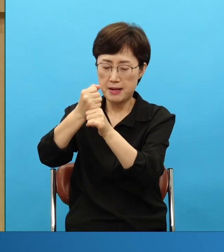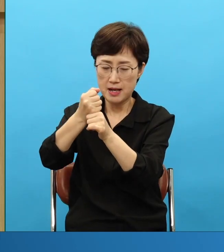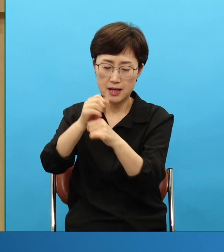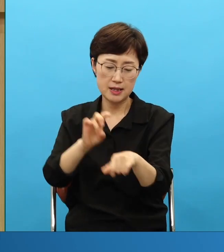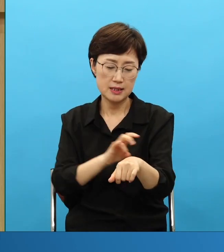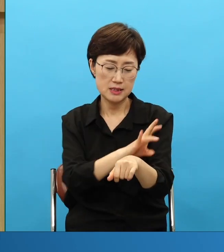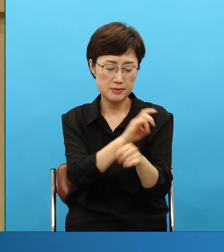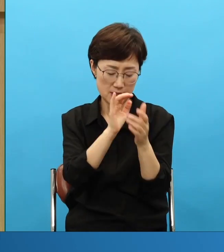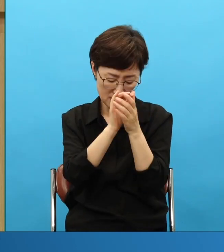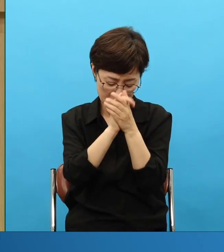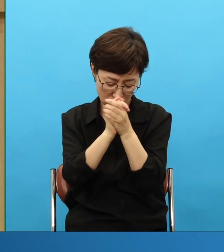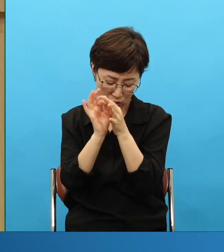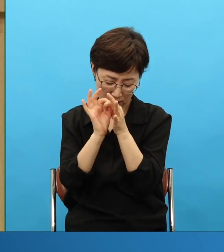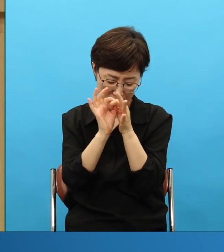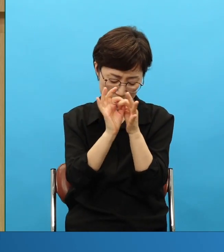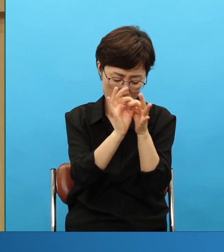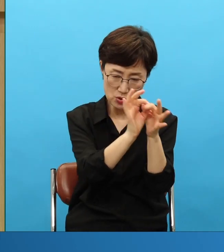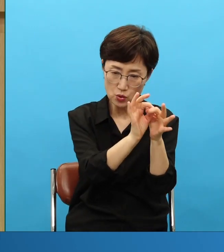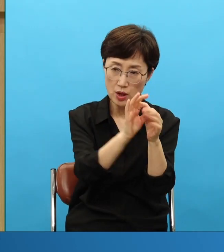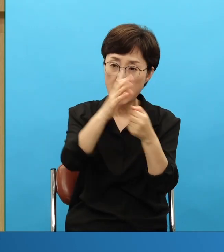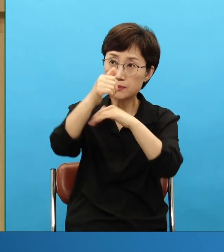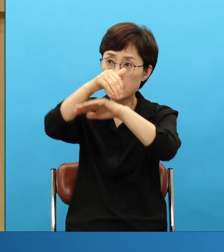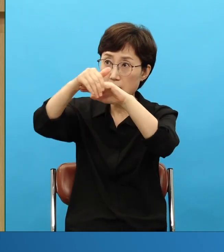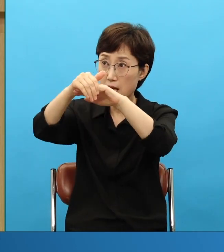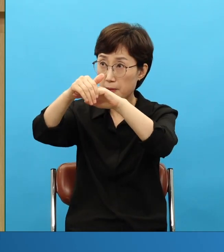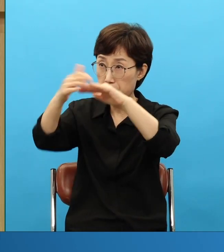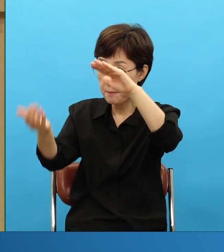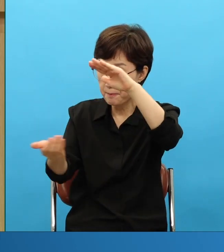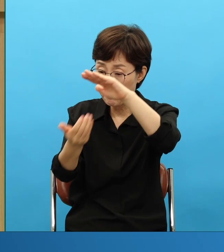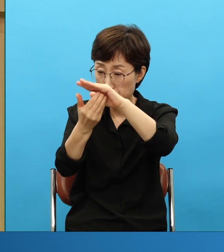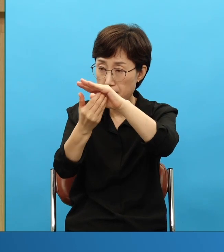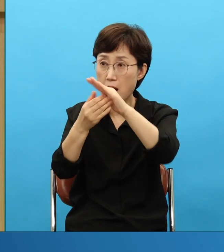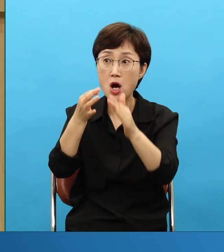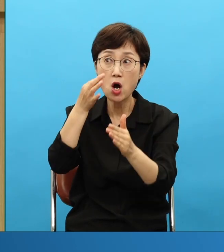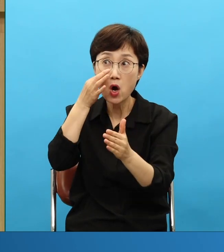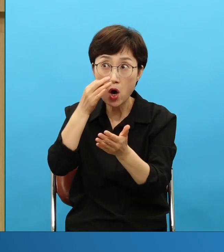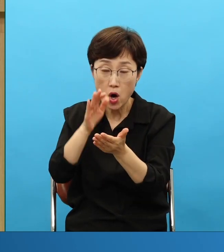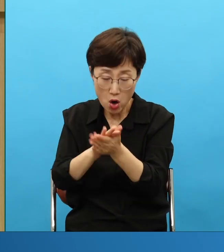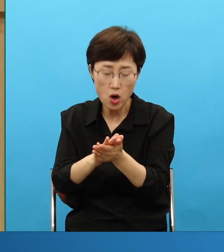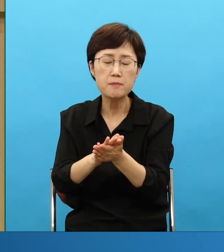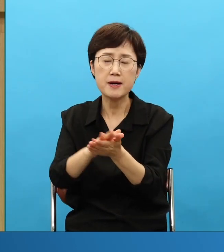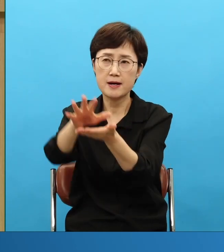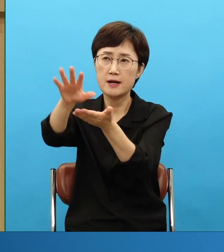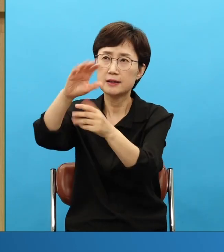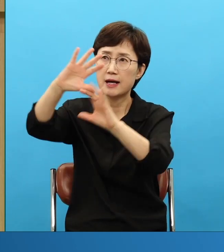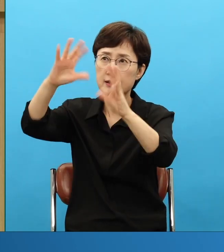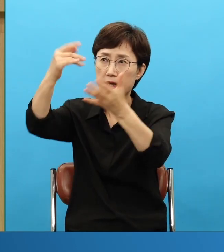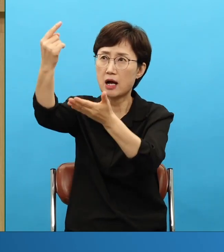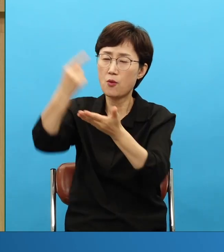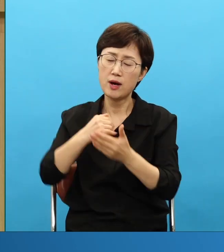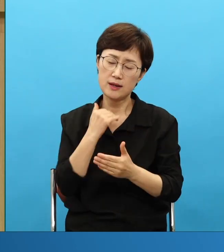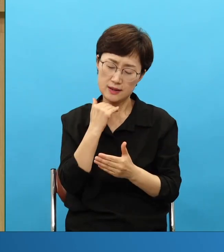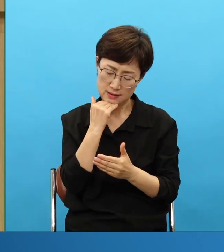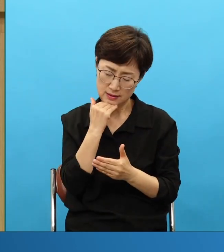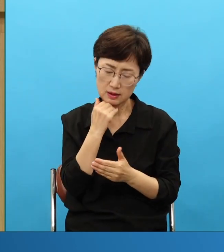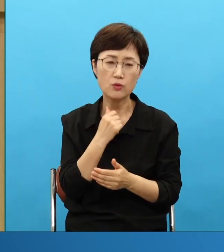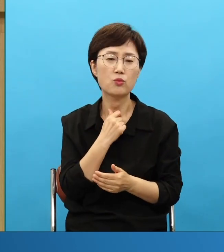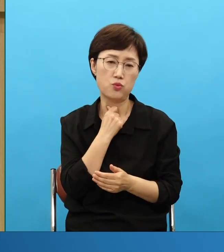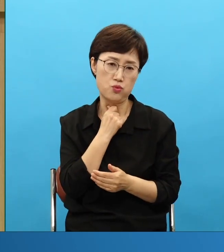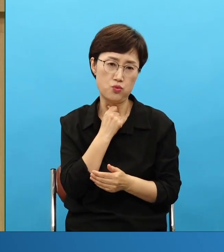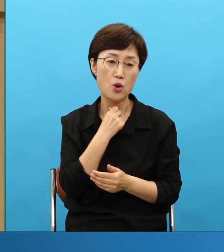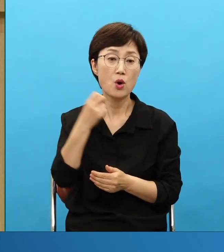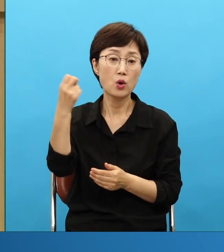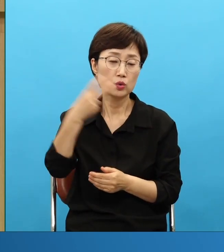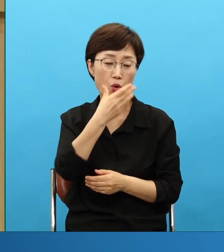붙잡고 하나님의 절대 계획에 성취하며 하나님의 25일에 기다리게 하소서. 그리고 구원의 사역을